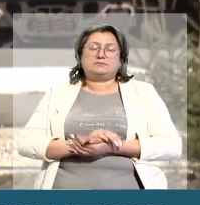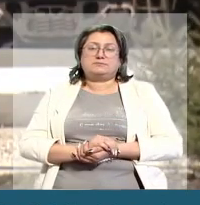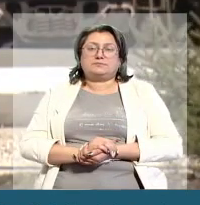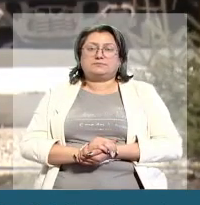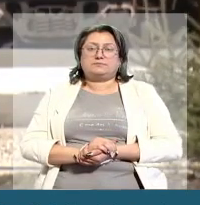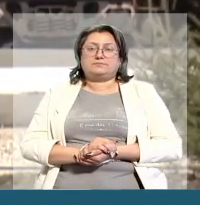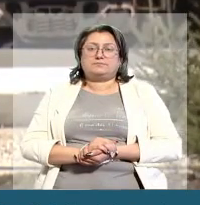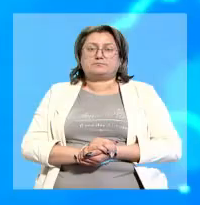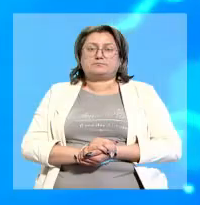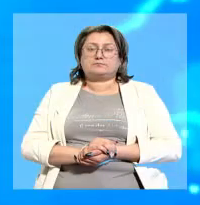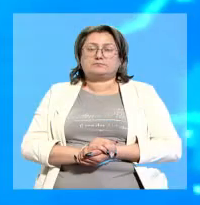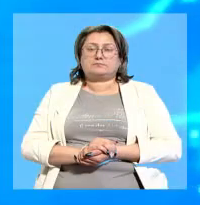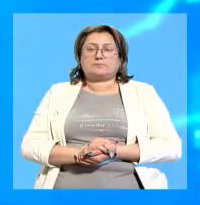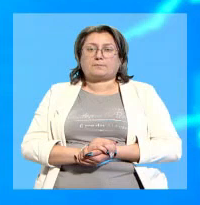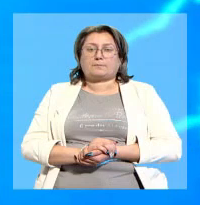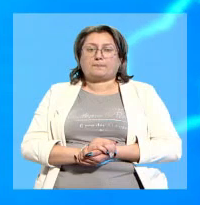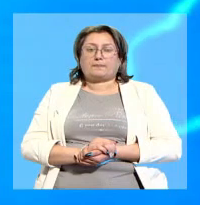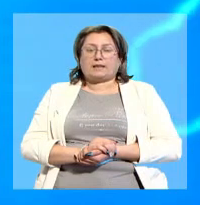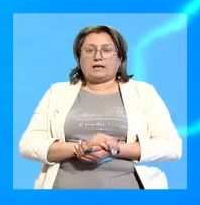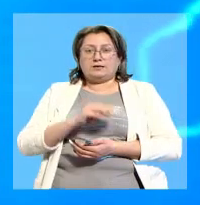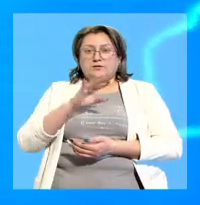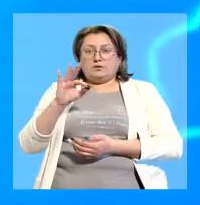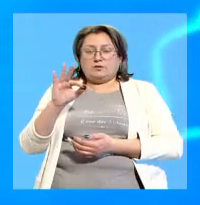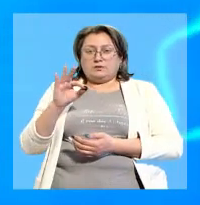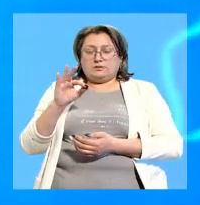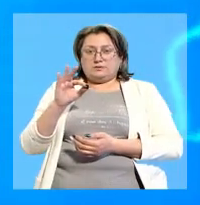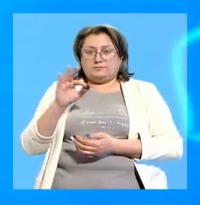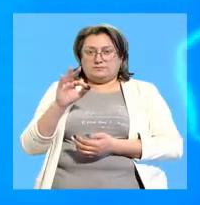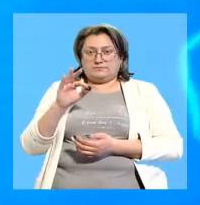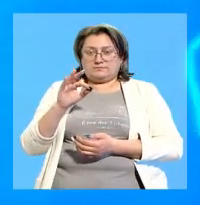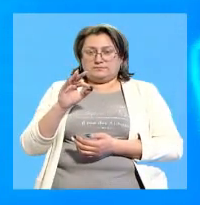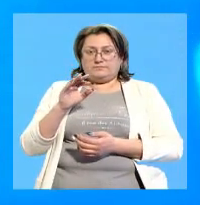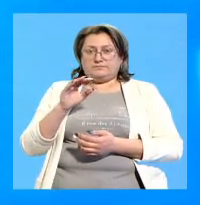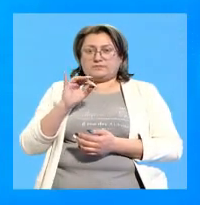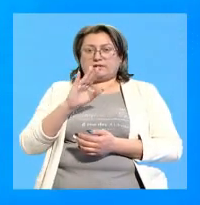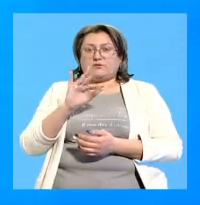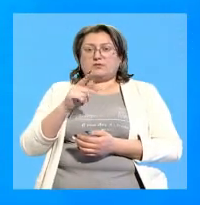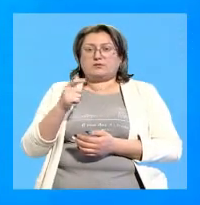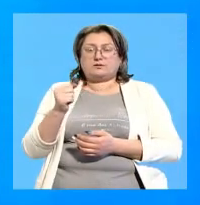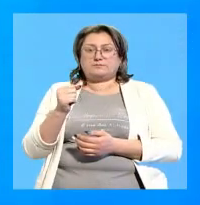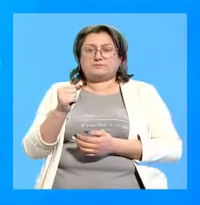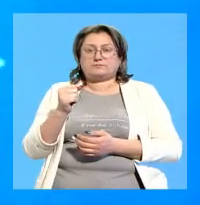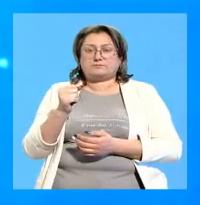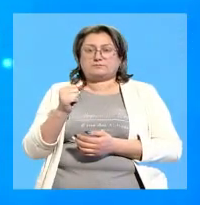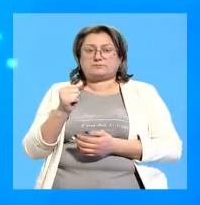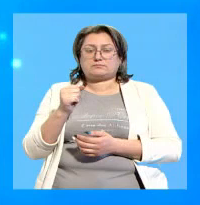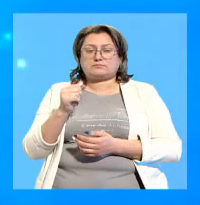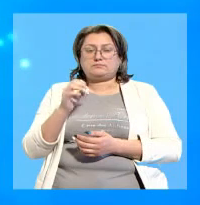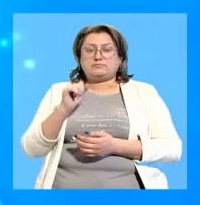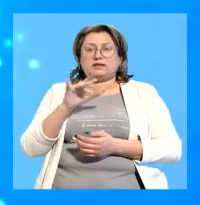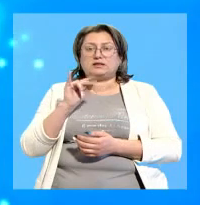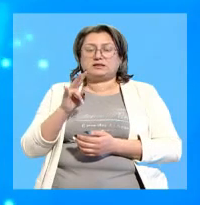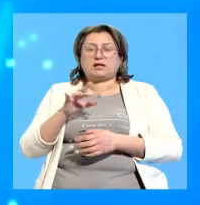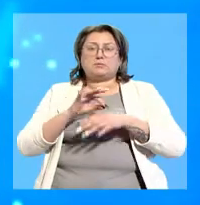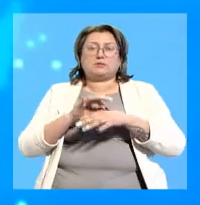енгізілді. Иволга алтын жауапкершілігі шектеулі серіктестігі ауыл шаруашылығы күнін атап өтті. Кәсіби